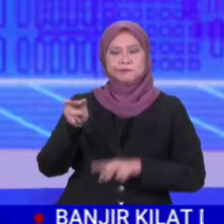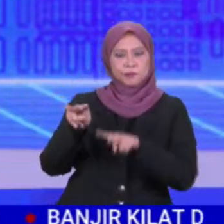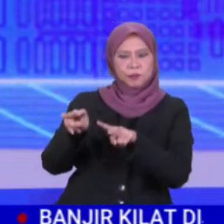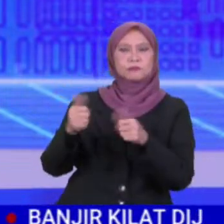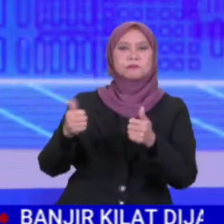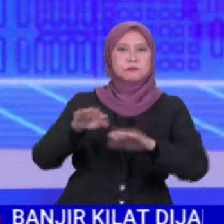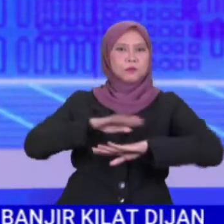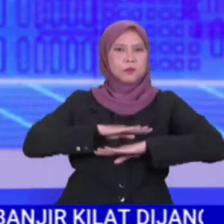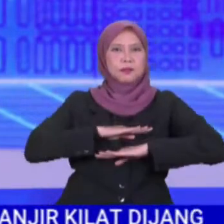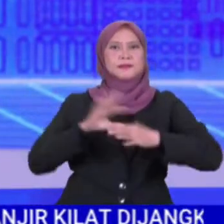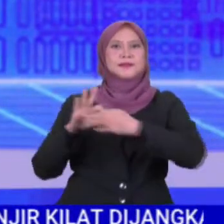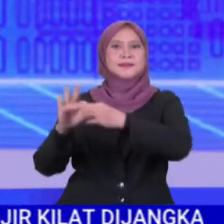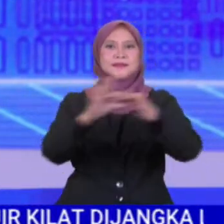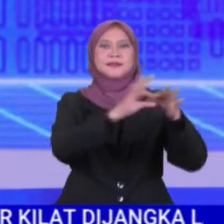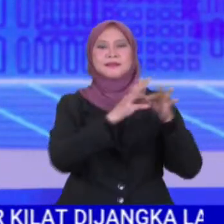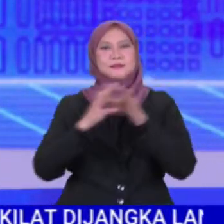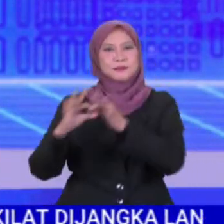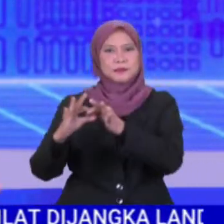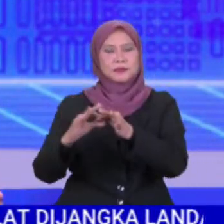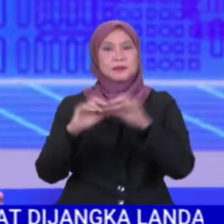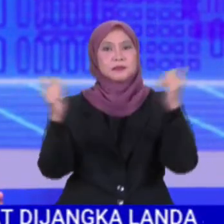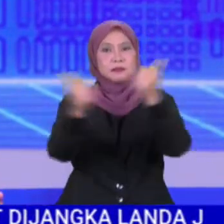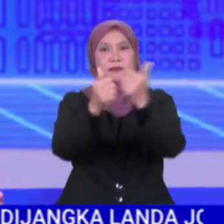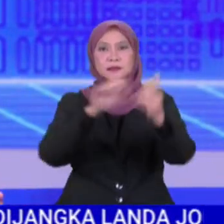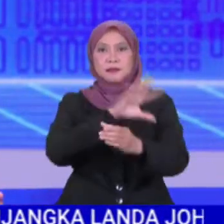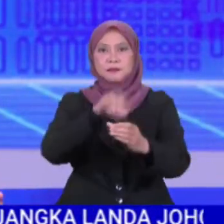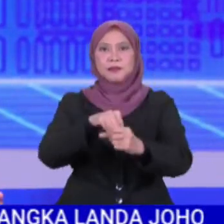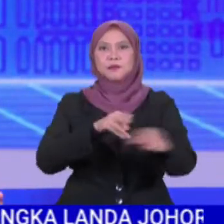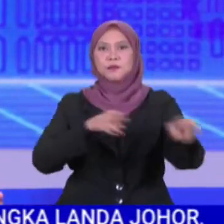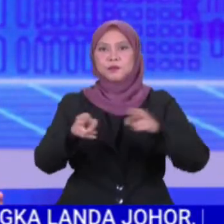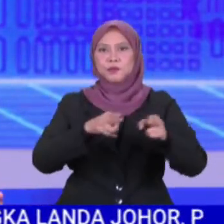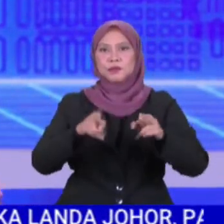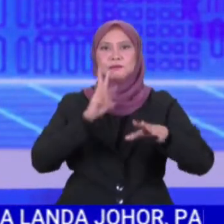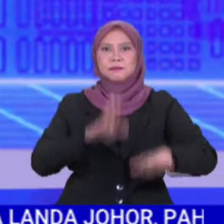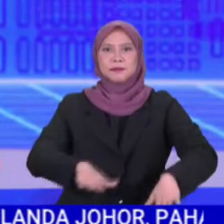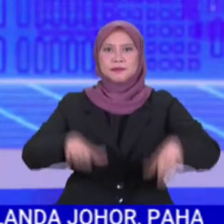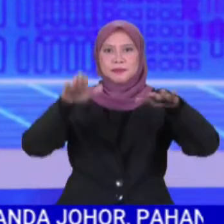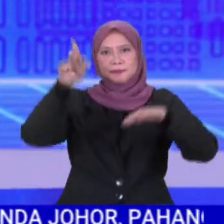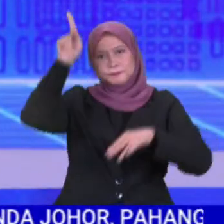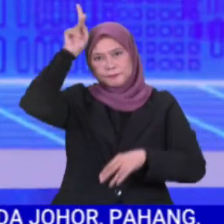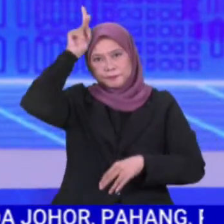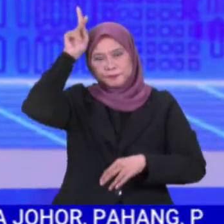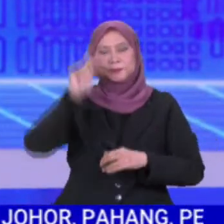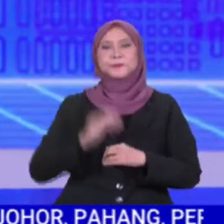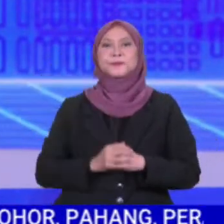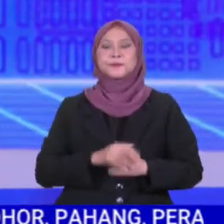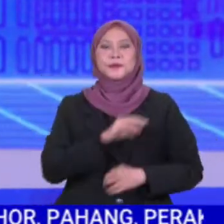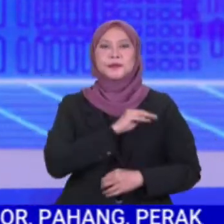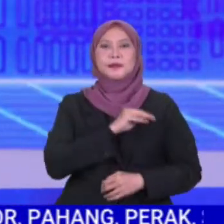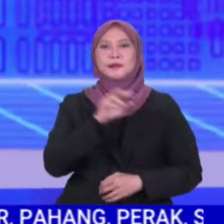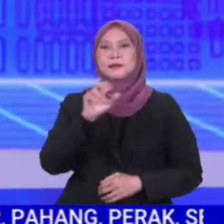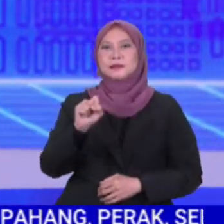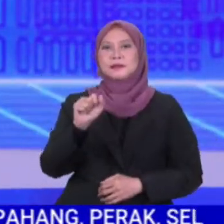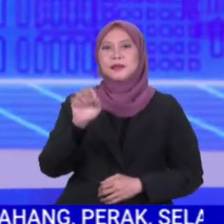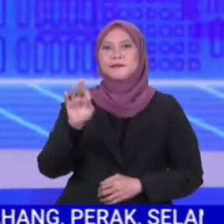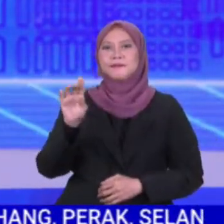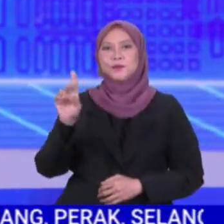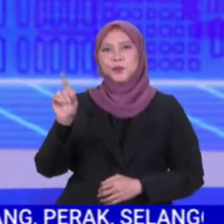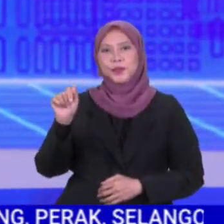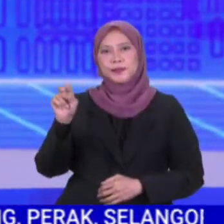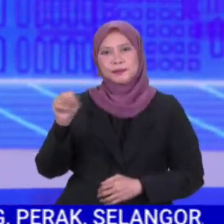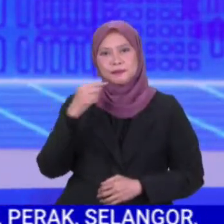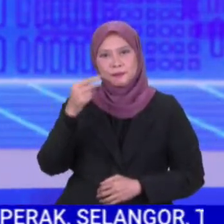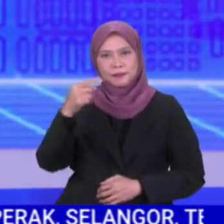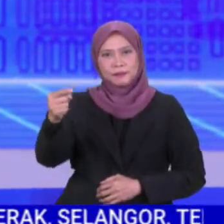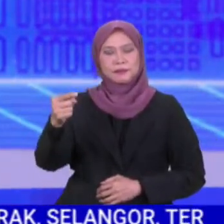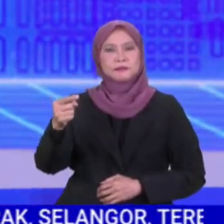hati dengan kerjasama berbagai agency terlibat dalam pengurusan banjir di Kelantan menterinya Datuk Sri Saifudin Nasution Ismail berkata